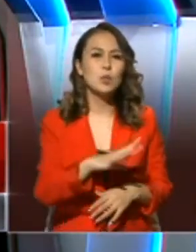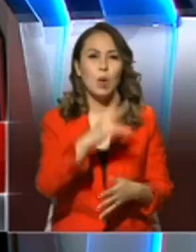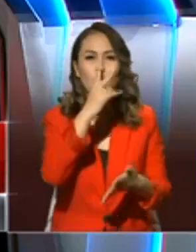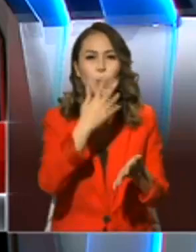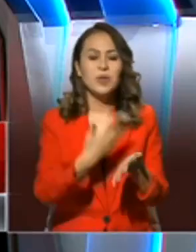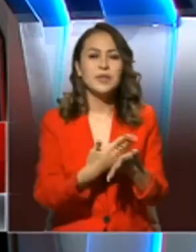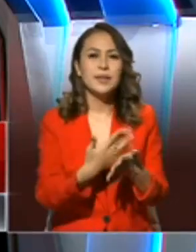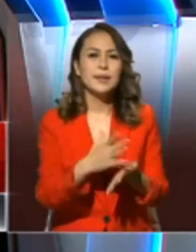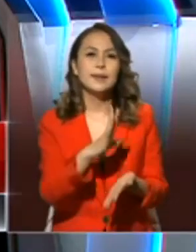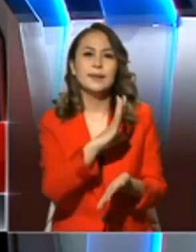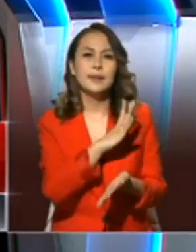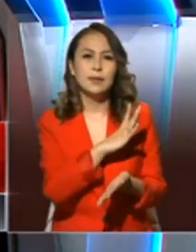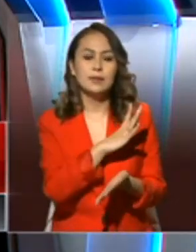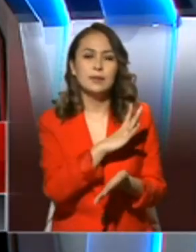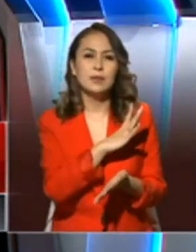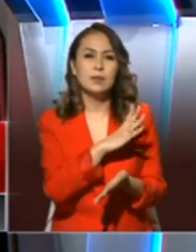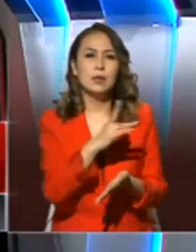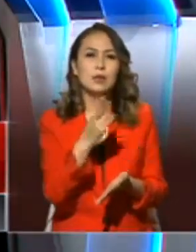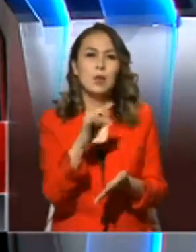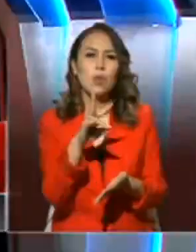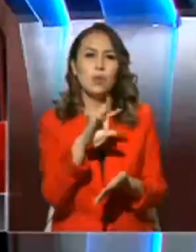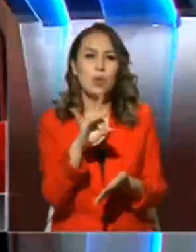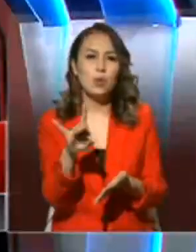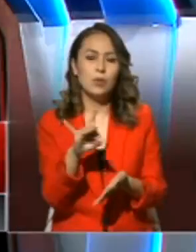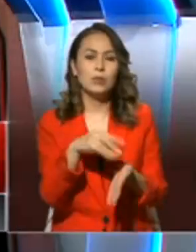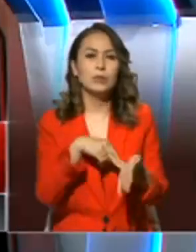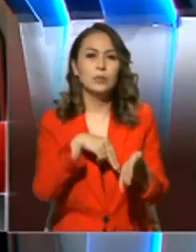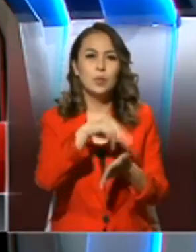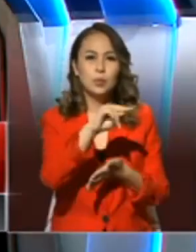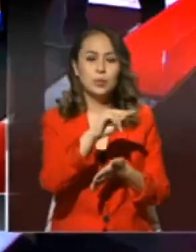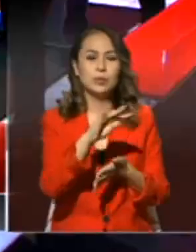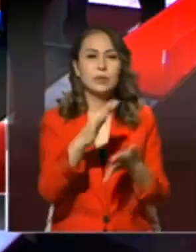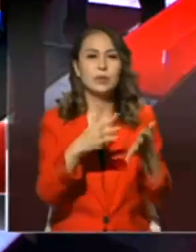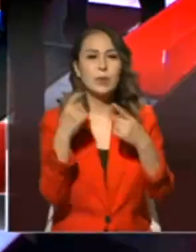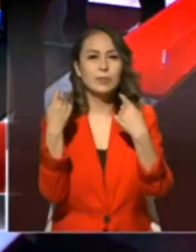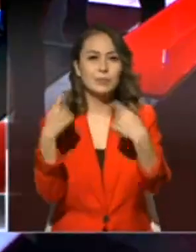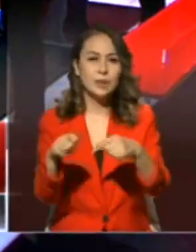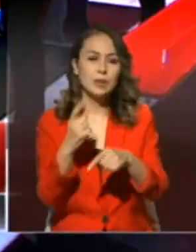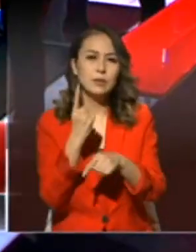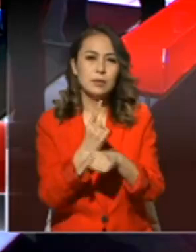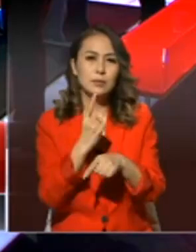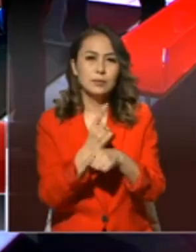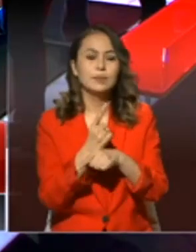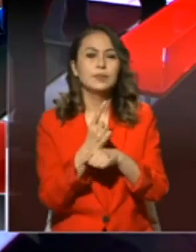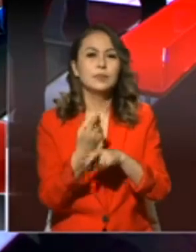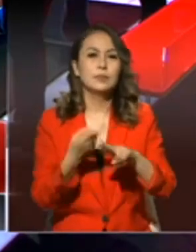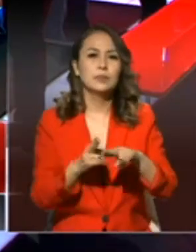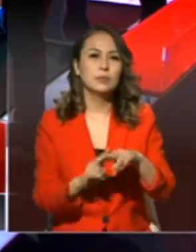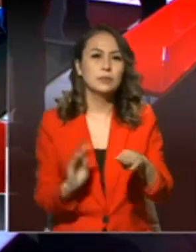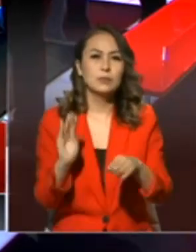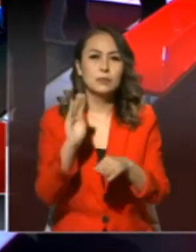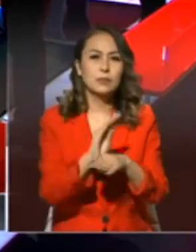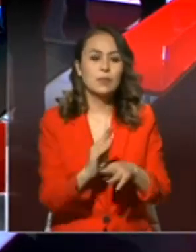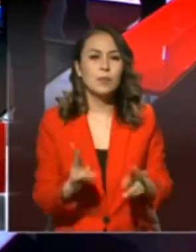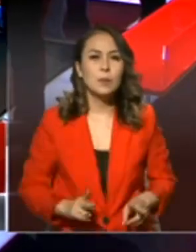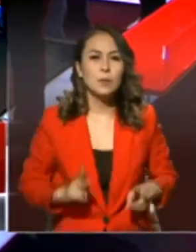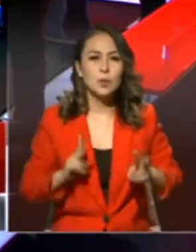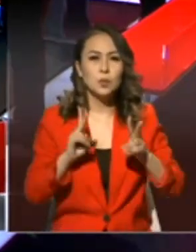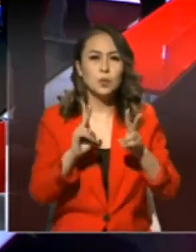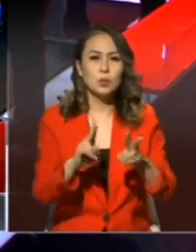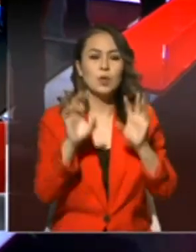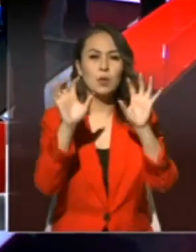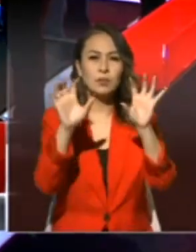көрсетілген донорлық органдарды сатып алуға, сатуға тыйым салынған. Сонымен қатар қылмыстық